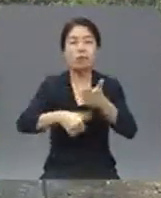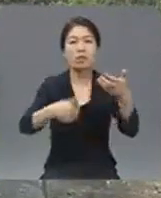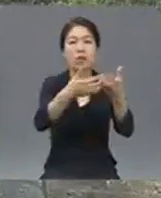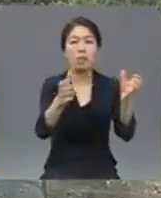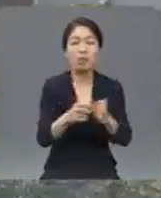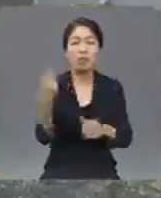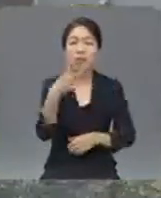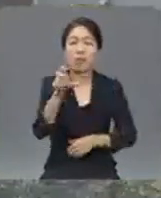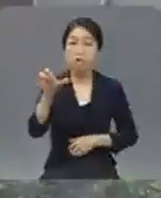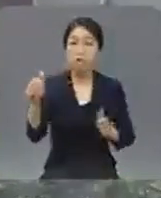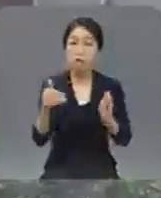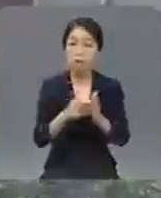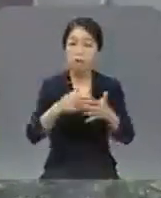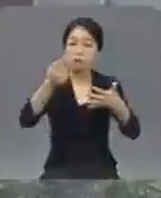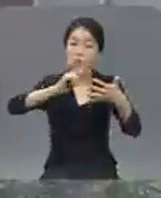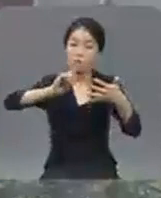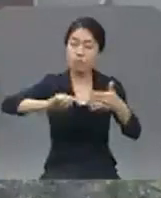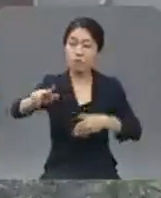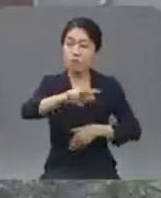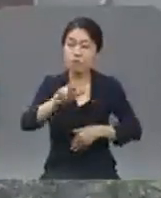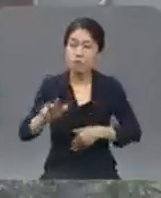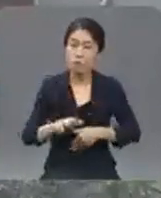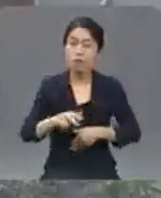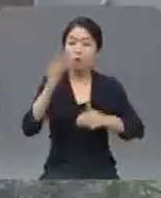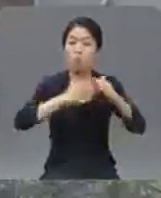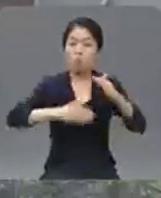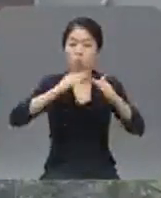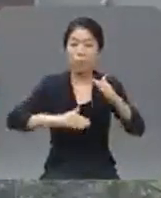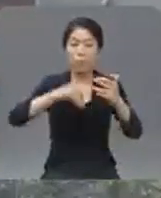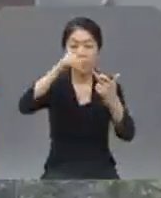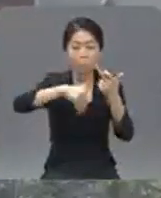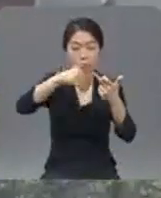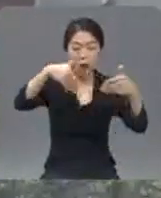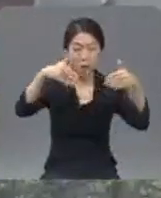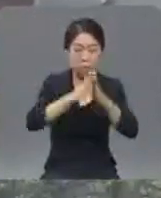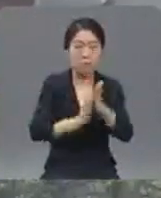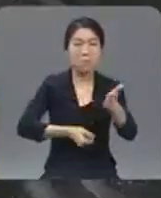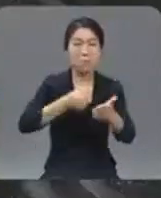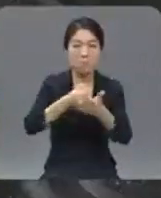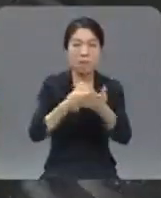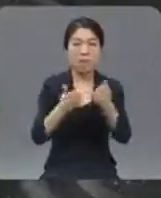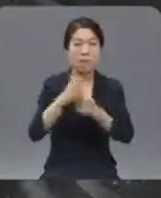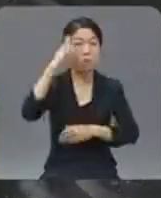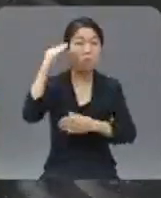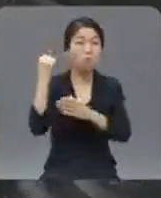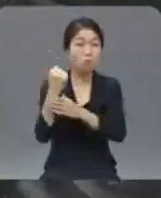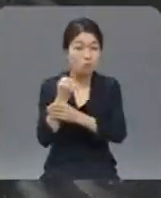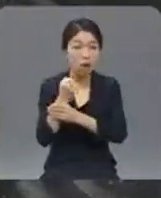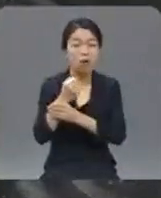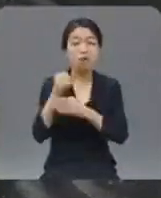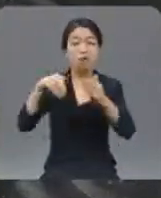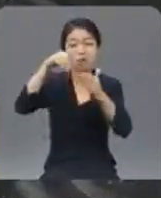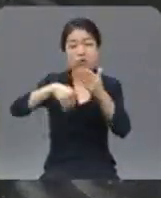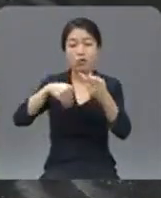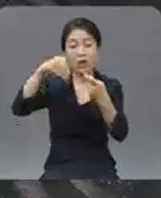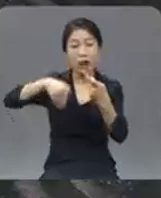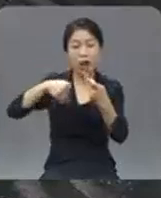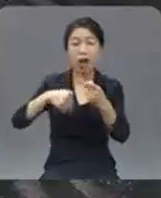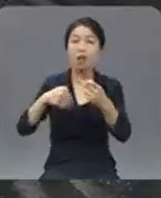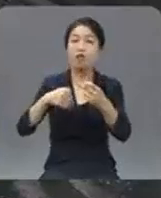2025년까지 차례대로 전국 공영탄광을 패강하기로 해 화순 탄광을 운영해온 석탄공사에는